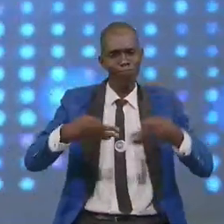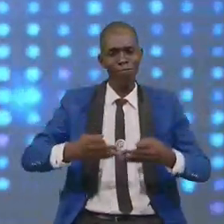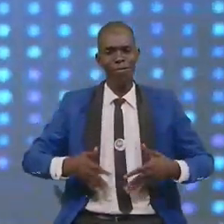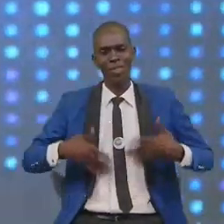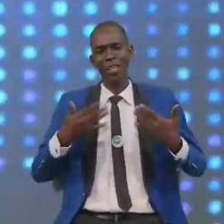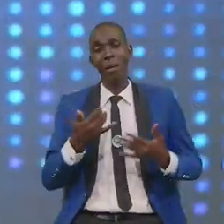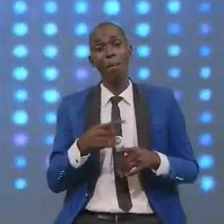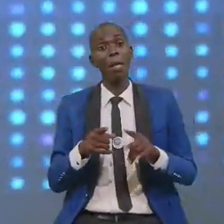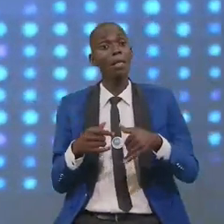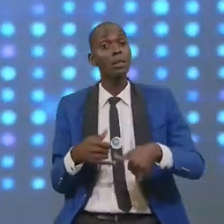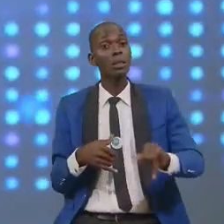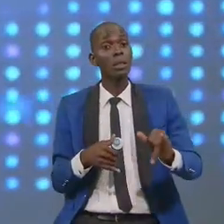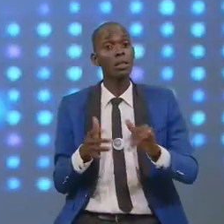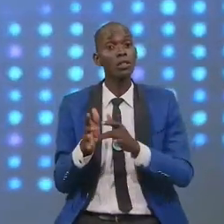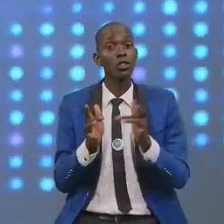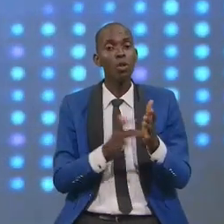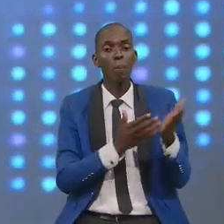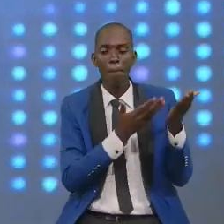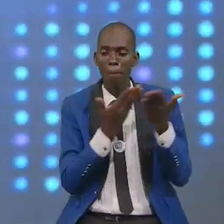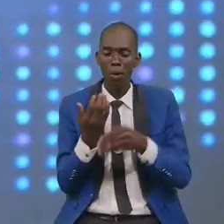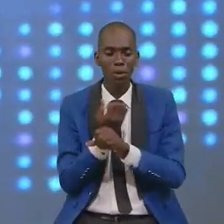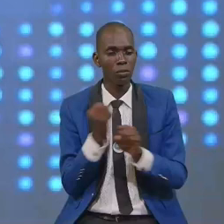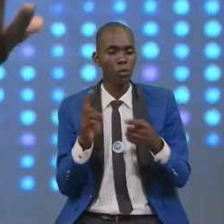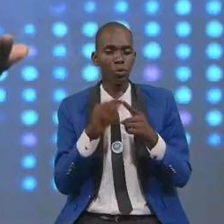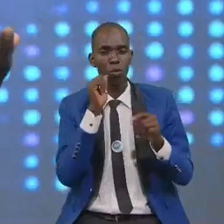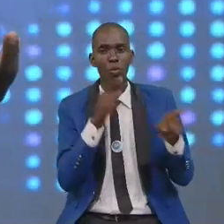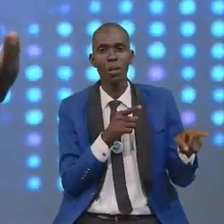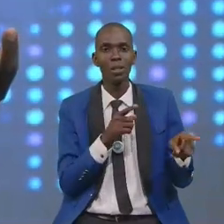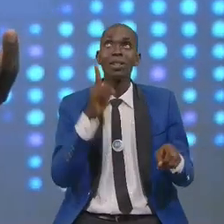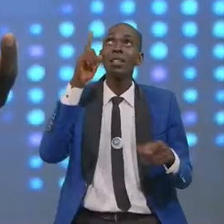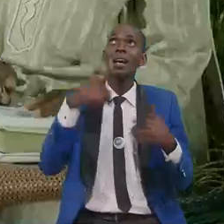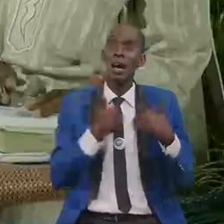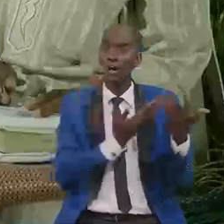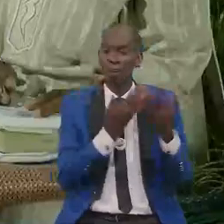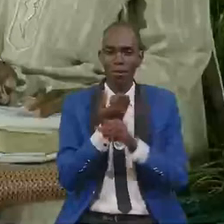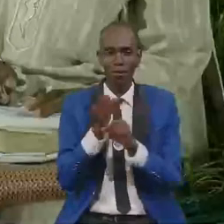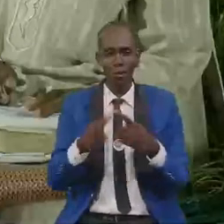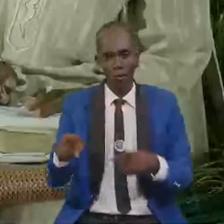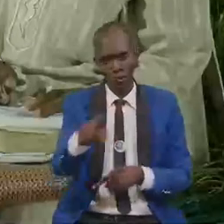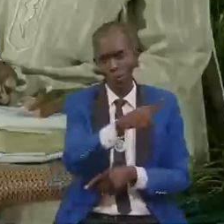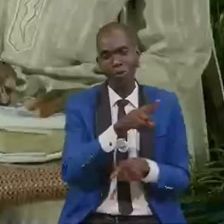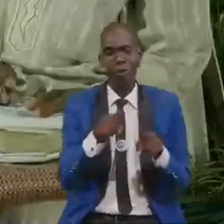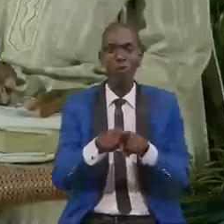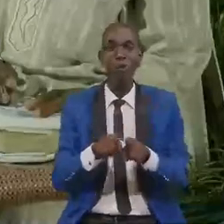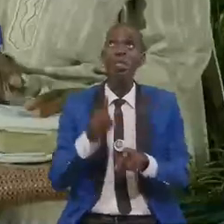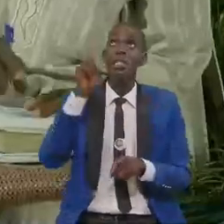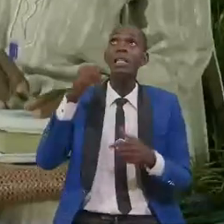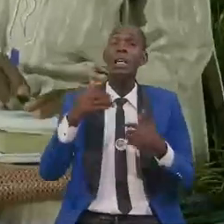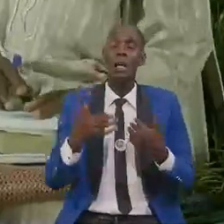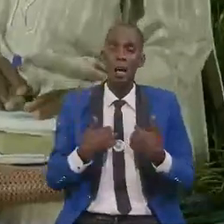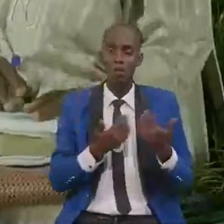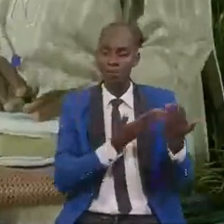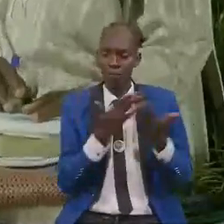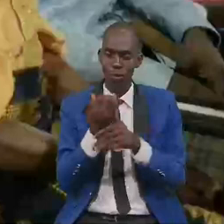cependant Jésus lui a apporté le salut Il t'a apporté aussi le salut j'ai dit toi aussi à porter le